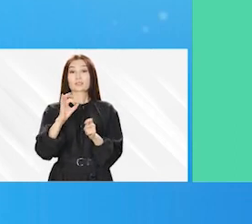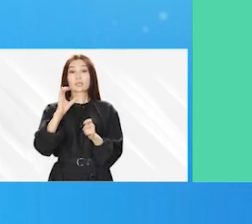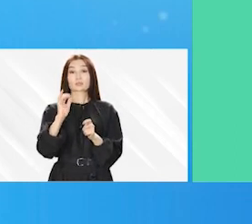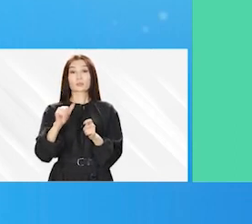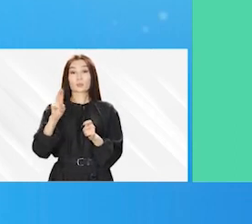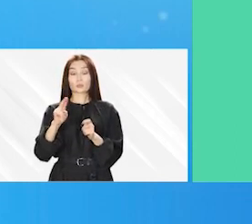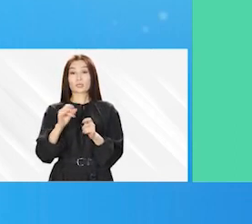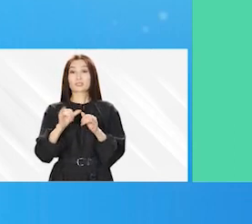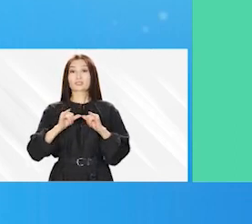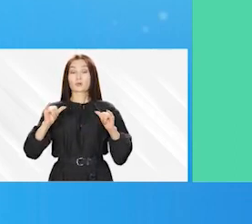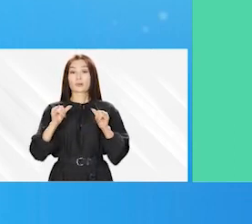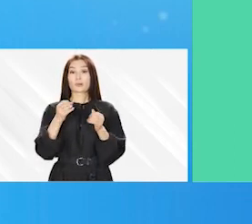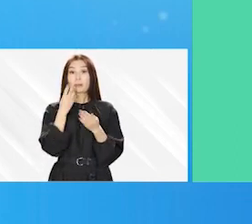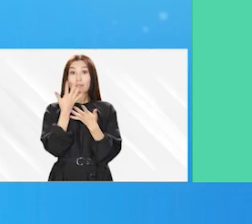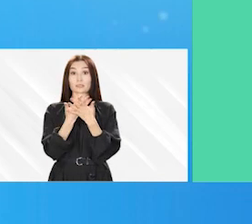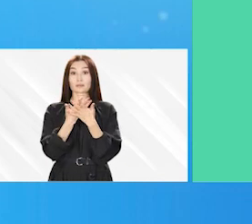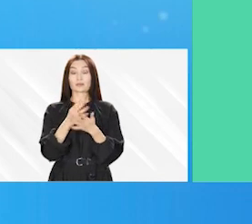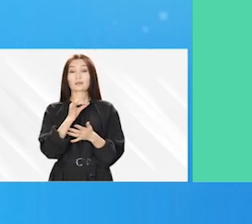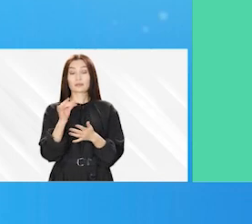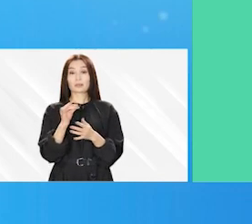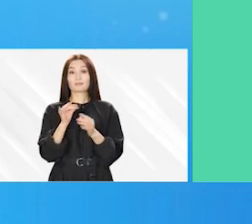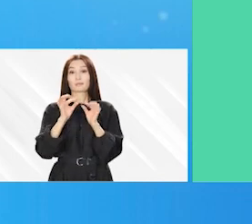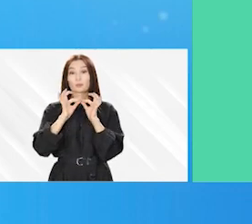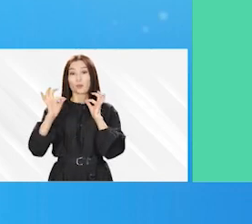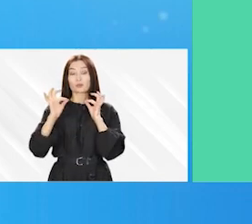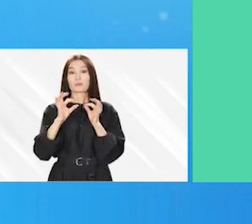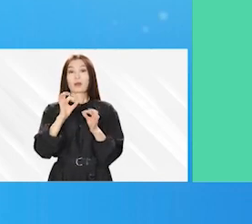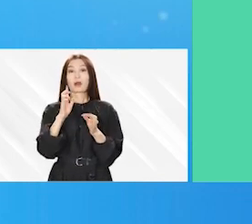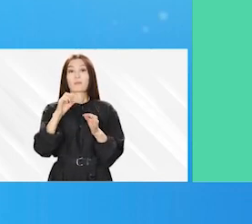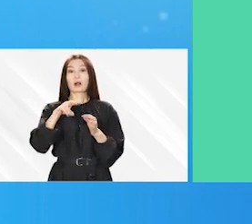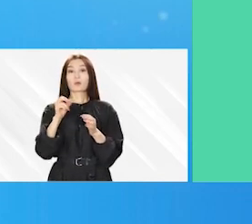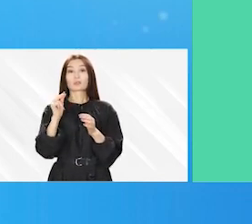широкими просветами и относительно тонкими оболочками